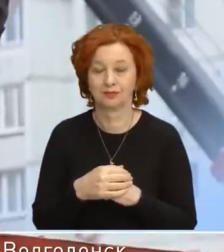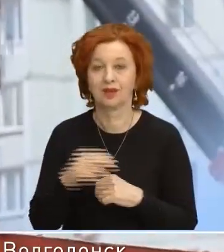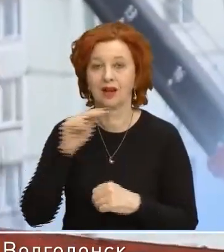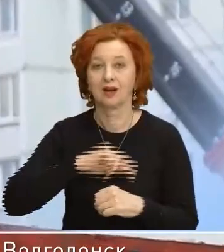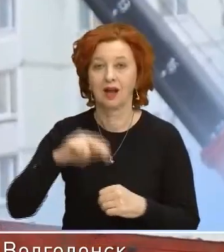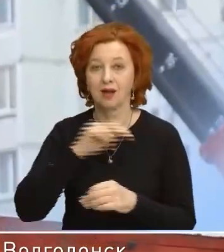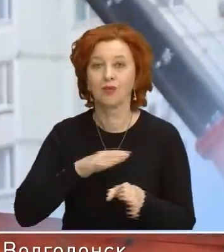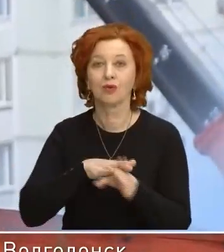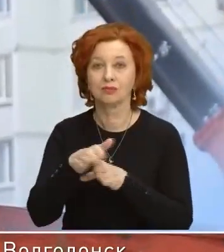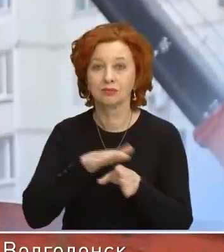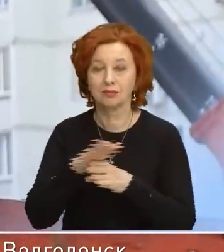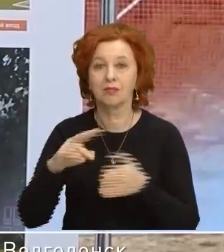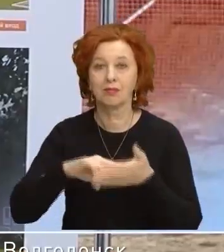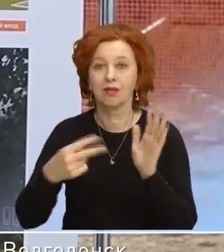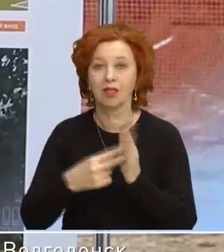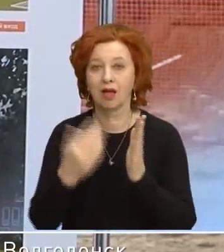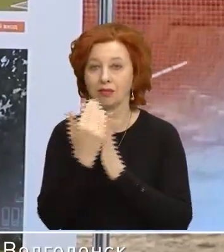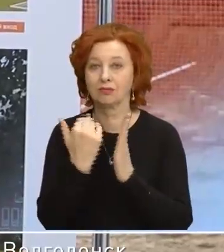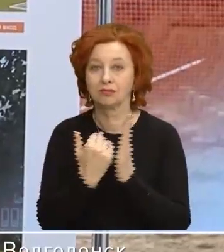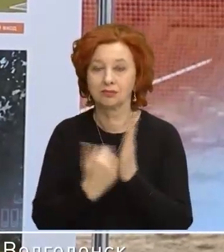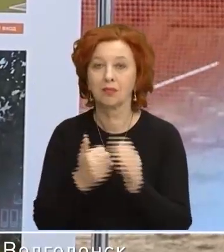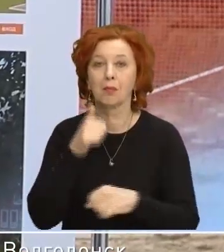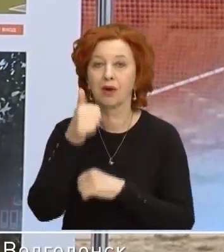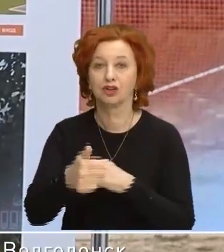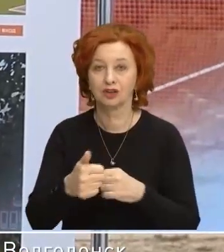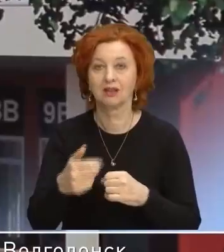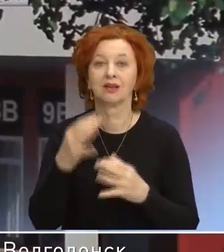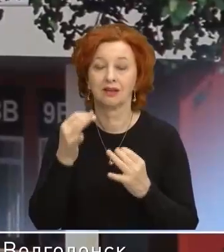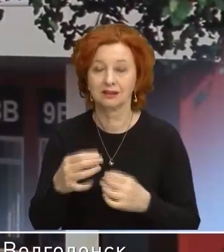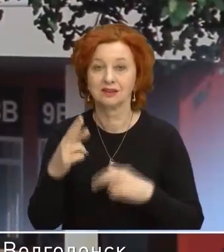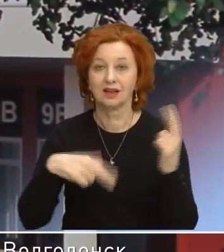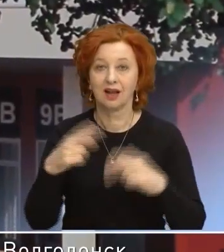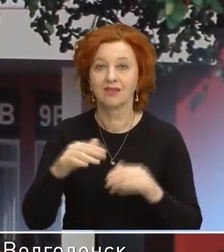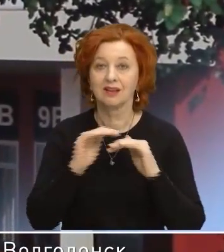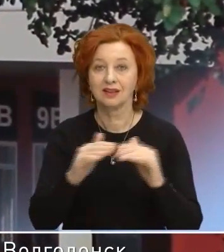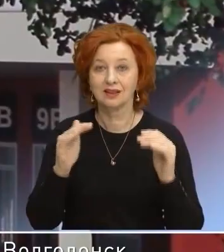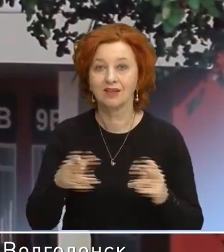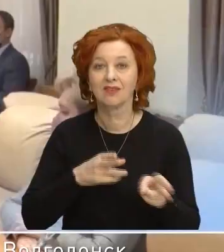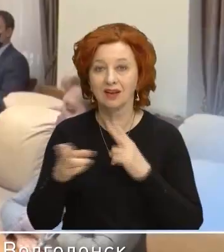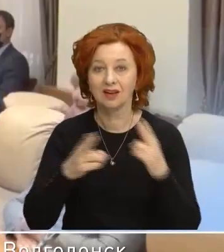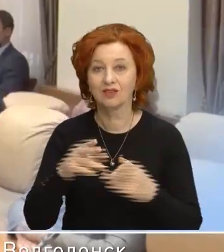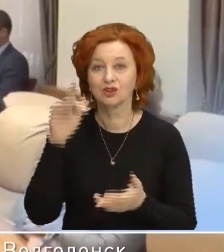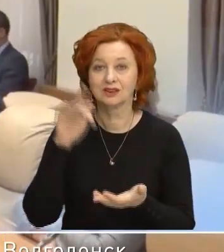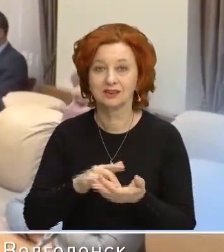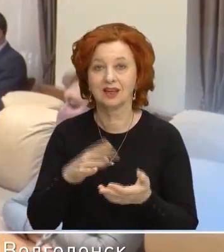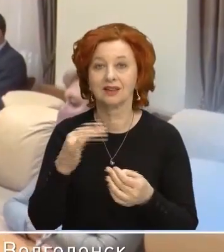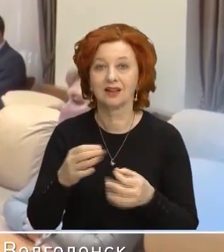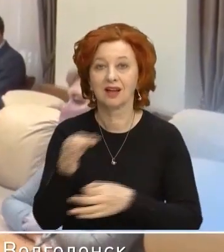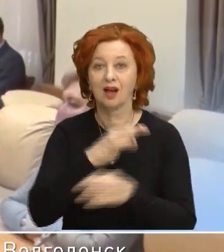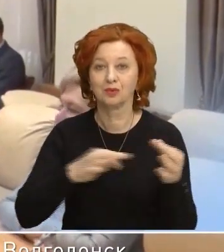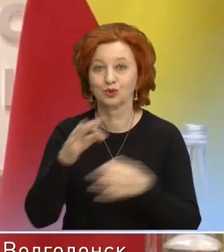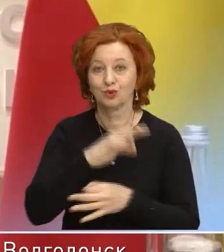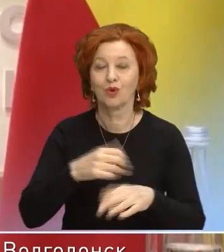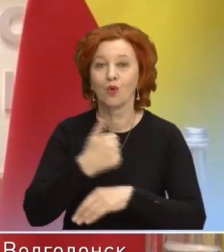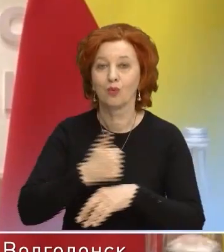Работы идут по графику, а по некоторым позициям с опережением. Вопросы строительства областного детского хирургического центра обсудили на